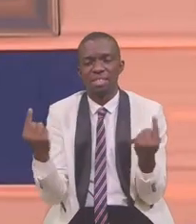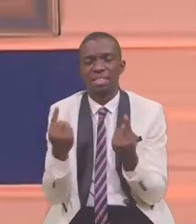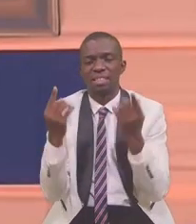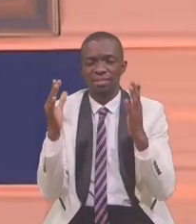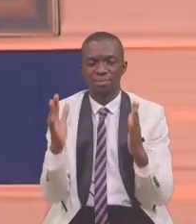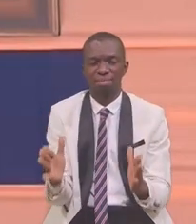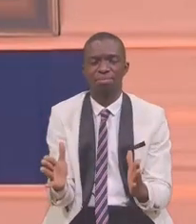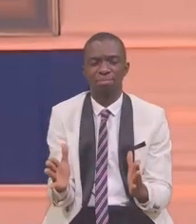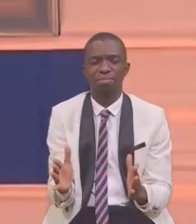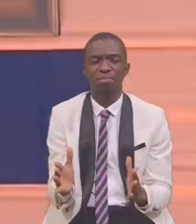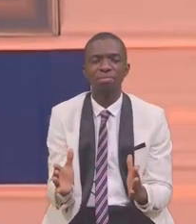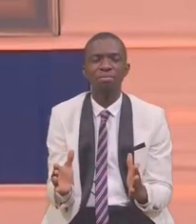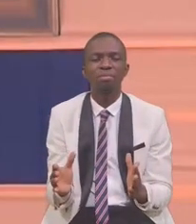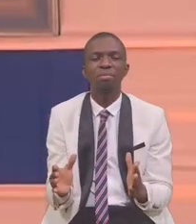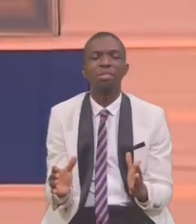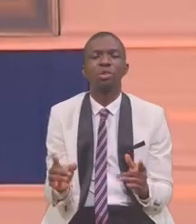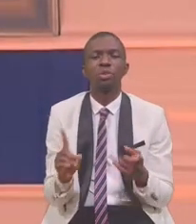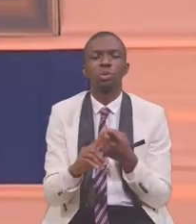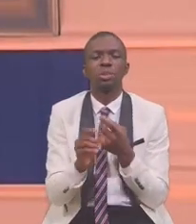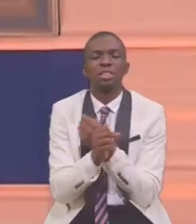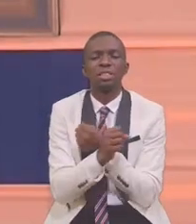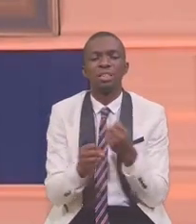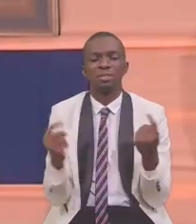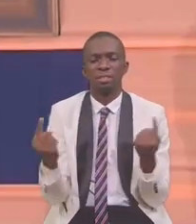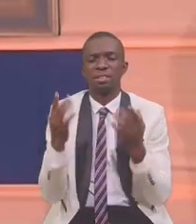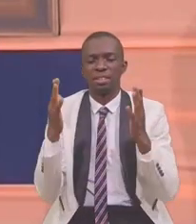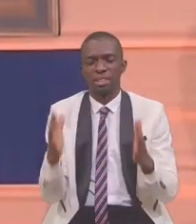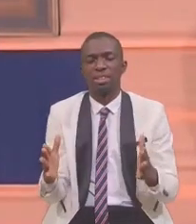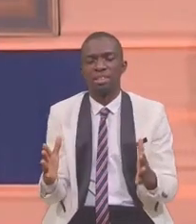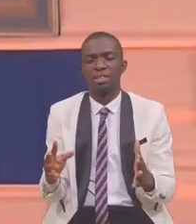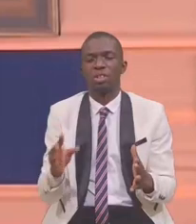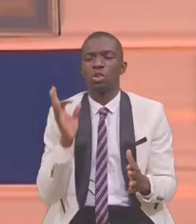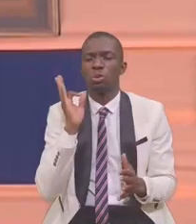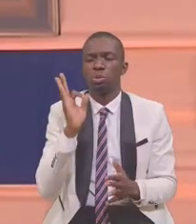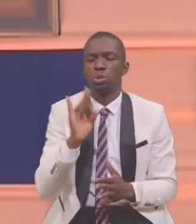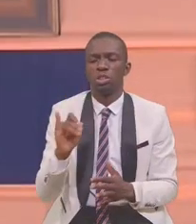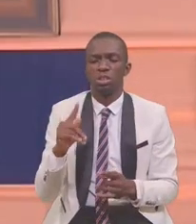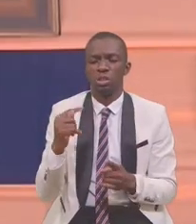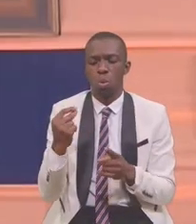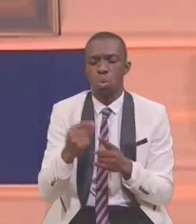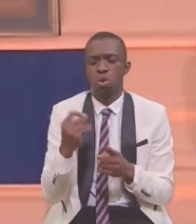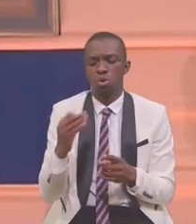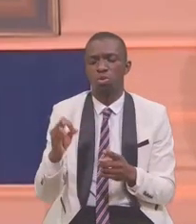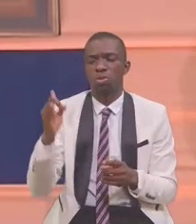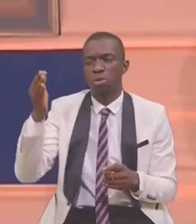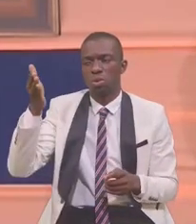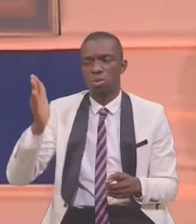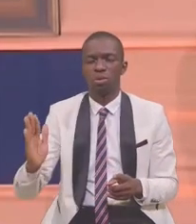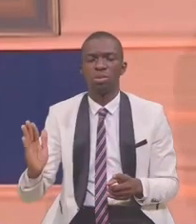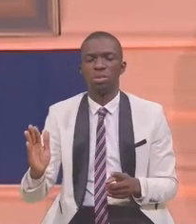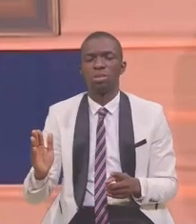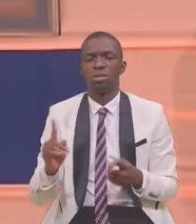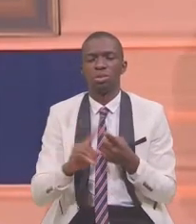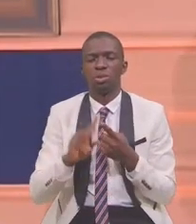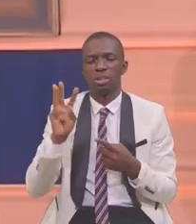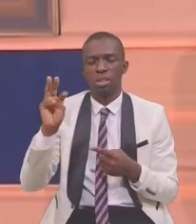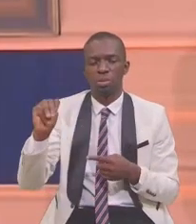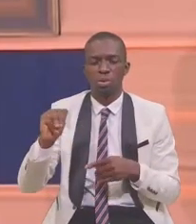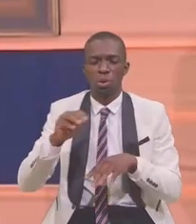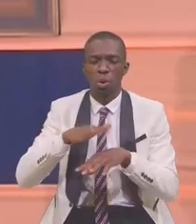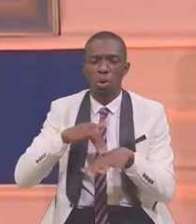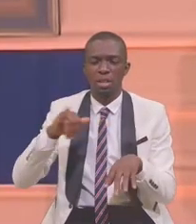C'est l'œuvre ça. Pour sauver les pécheurs, c'est-à-dire atteindre les pécheurs, leur prêcher la parole de Dieu, les appeler à la repentance et leur